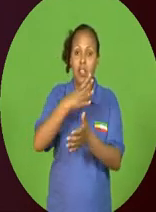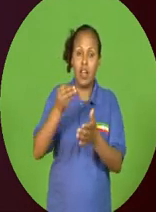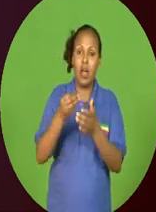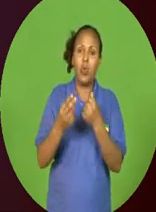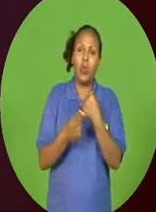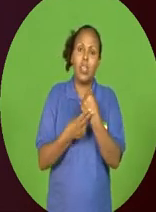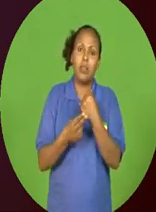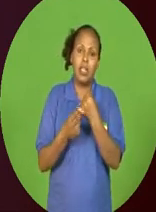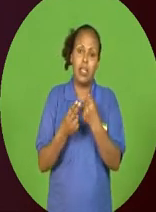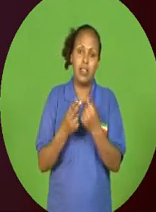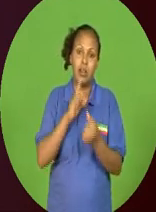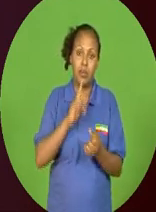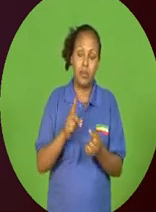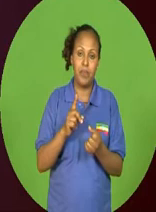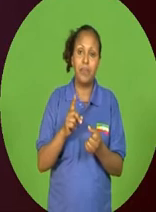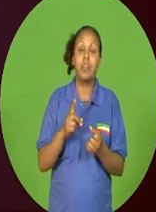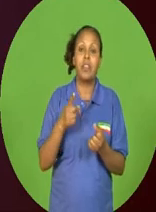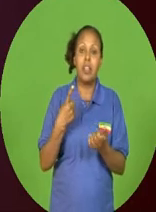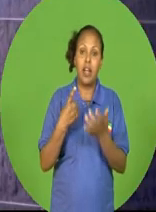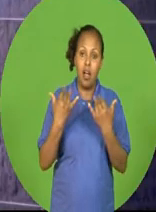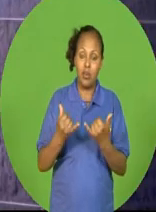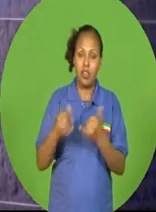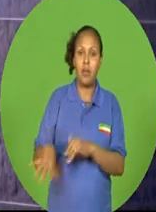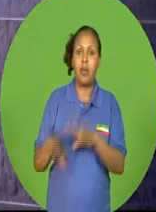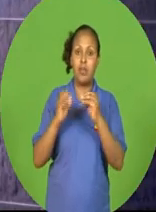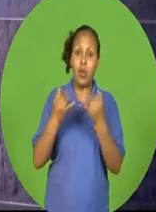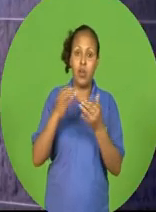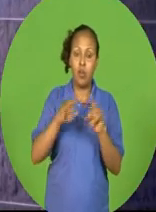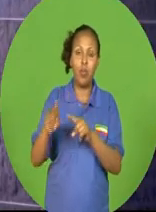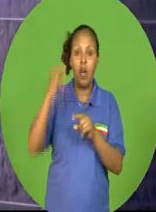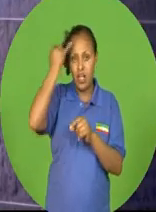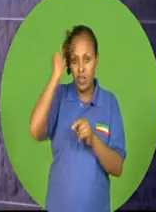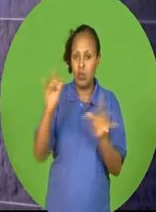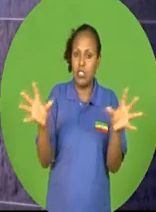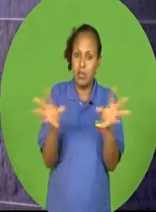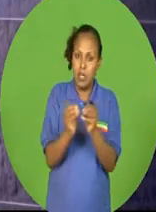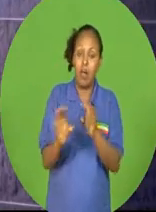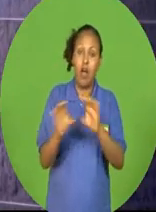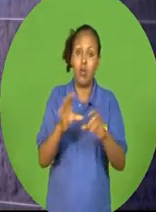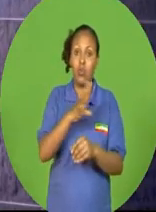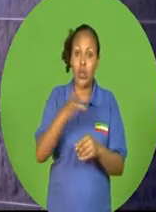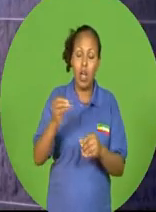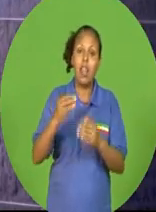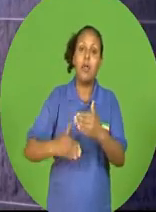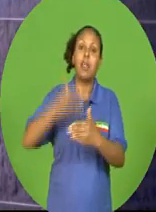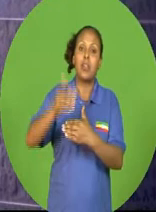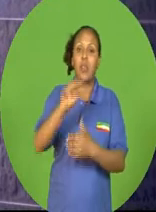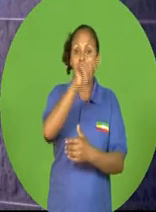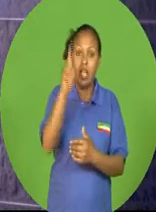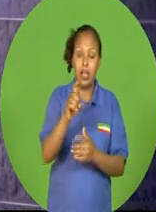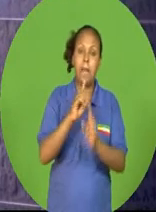ነጠላ ውጤትና ቁጥብነት ናቸው። እስቲ ተማሪዎች አሁን ደግሞ ሐሳባችሁን ሰብስበው